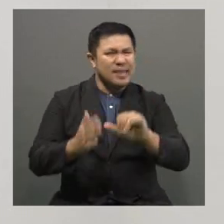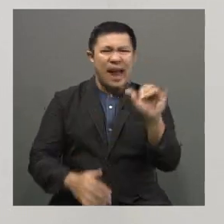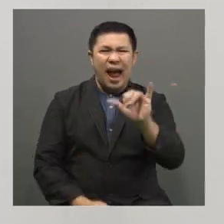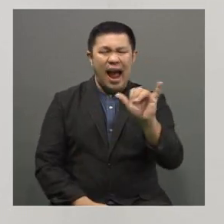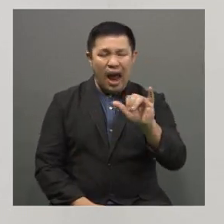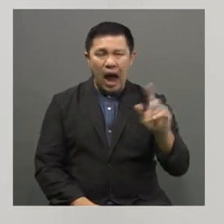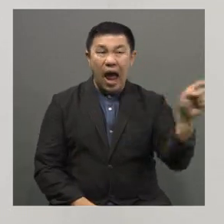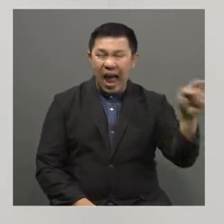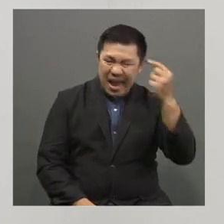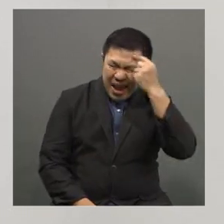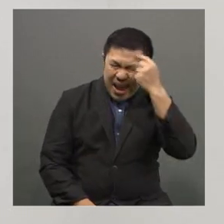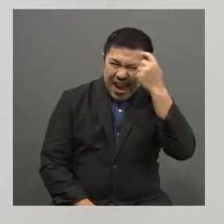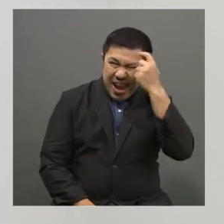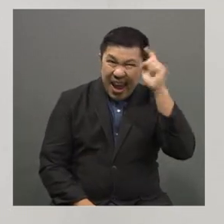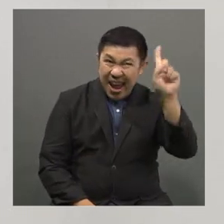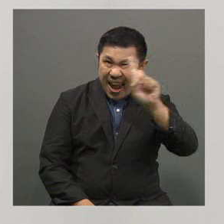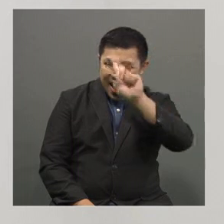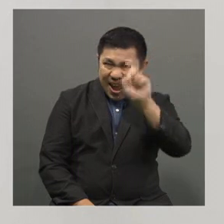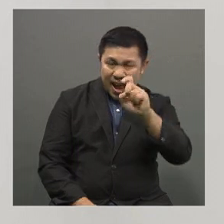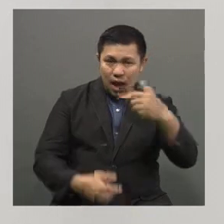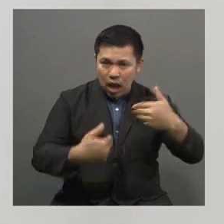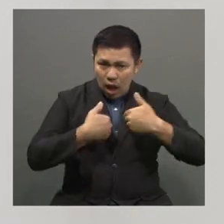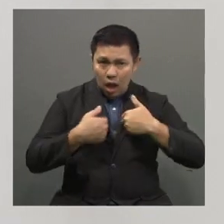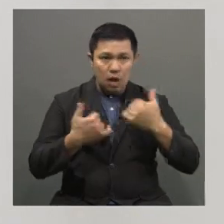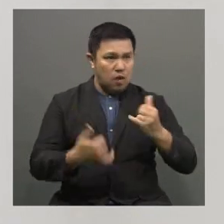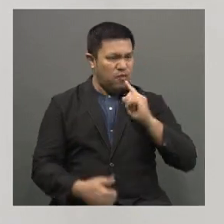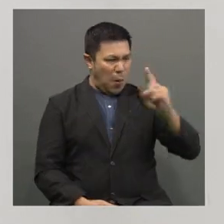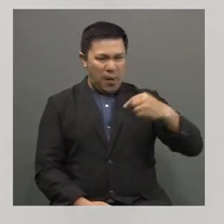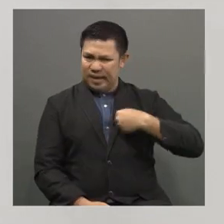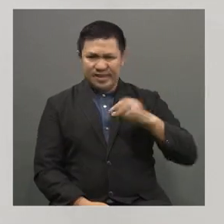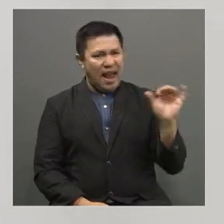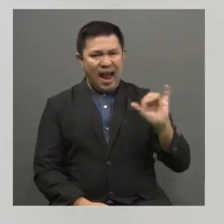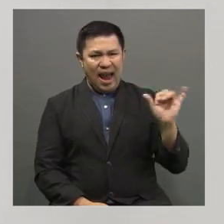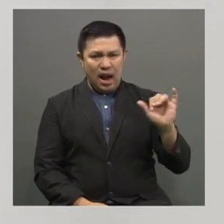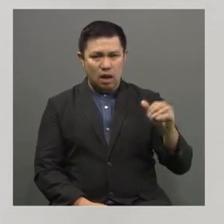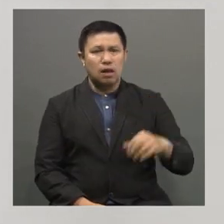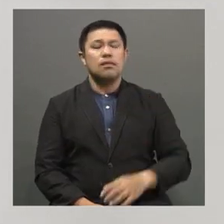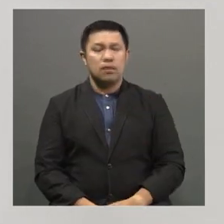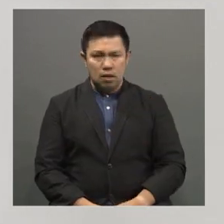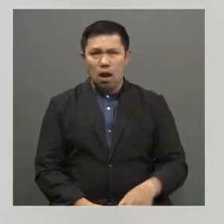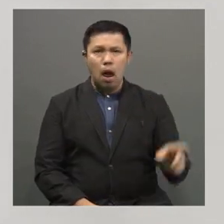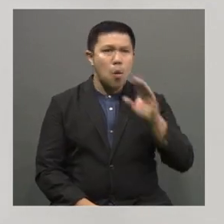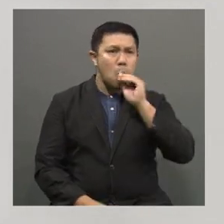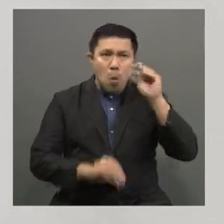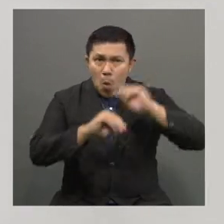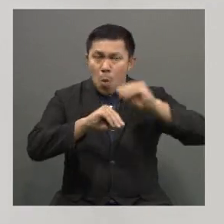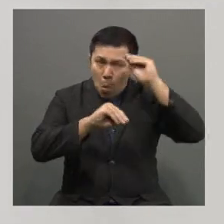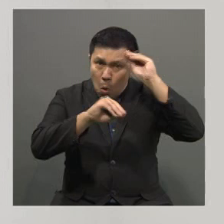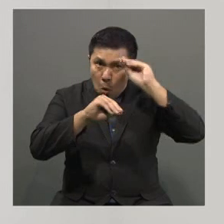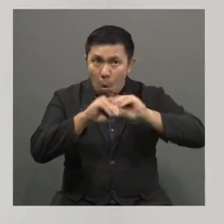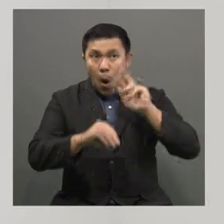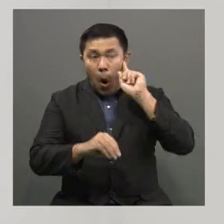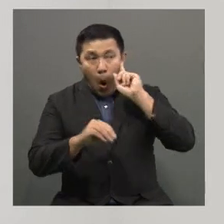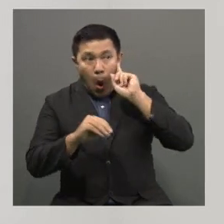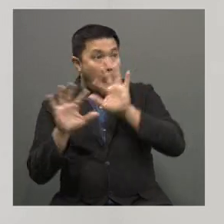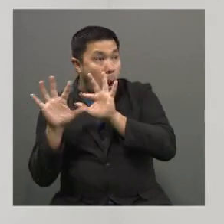สังเกตเท่านั้นนะคุณไม่ได้มาแจ้งข้อหาอะไรผมหรอกไปพูดที่ใหญ่โตนะครับทำให้สื่อ